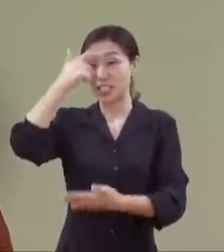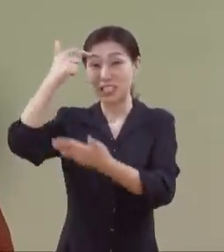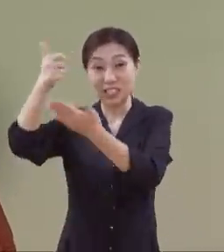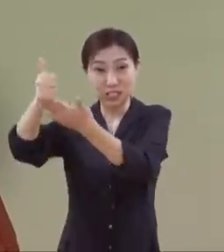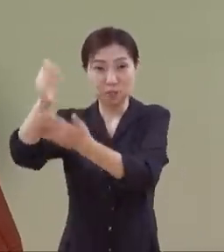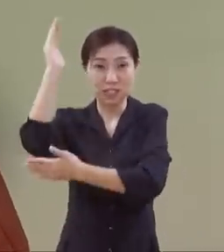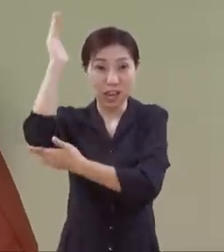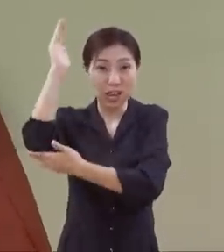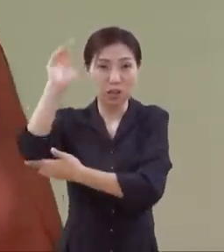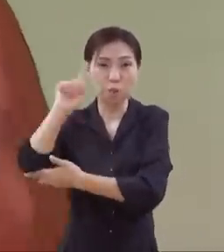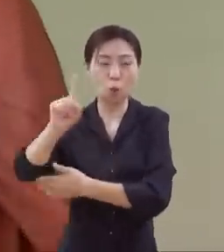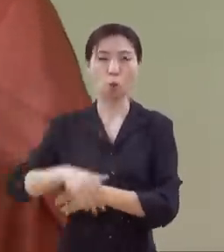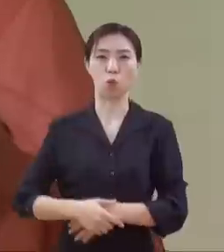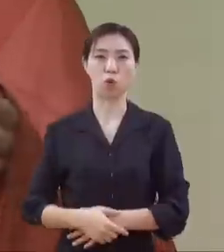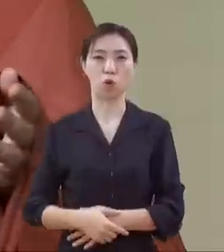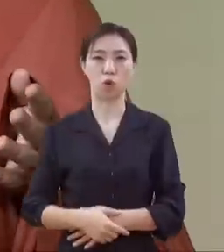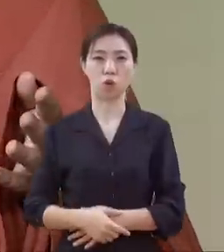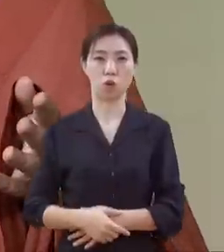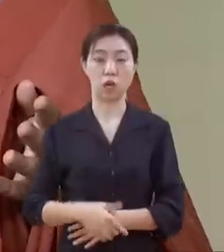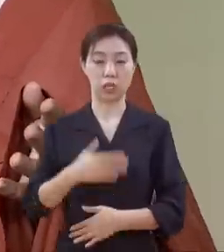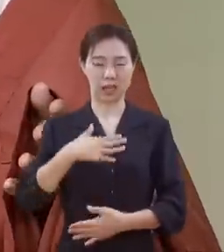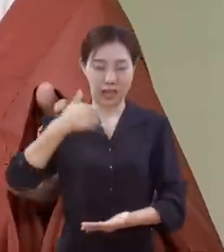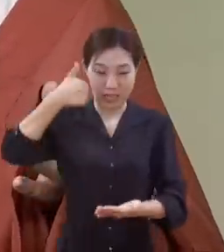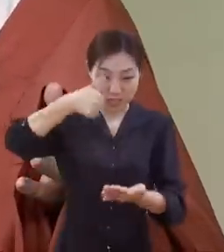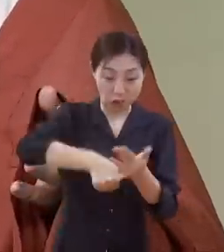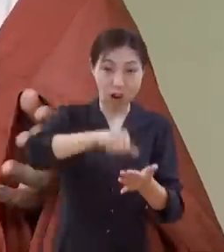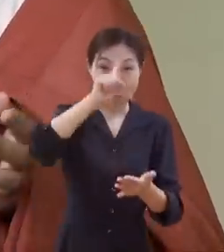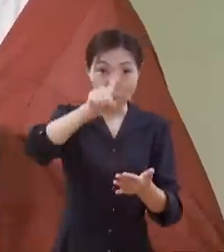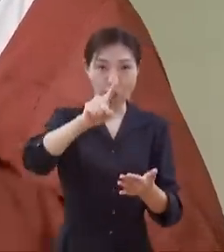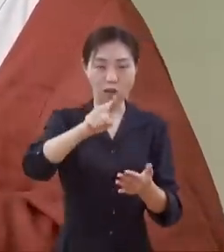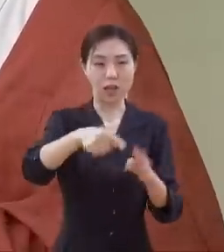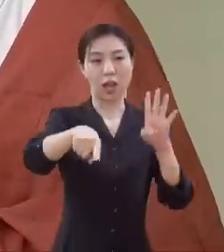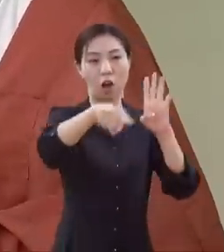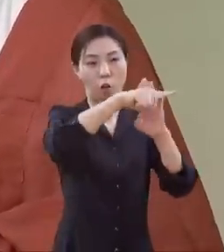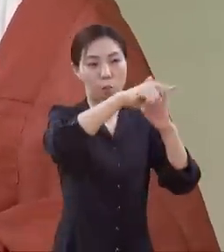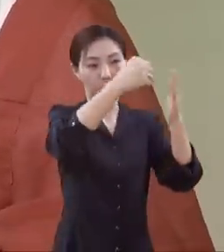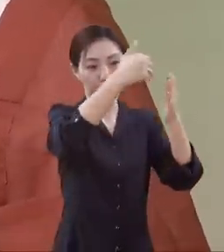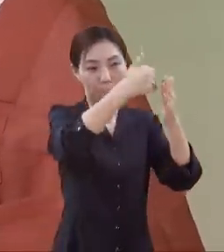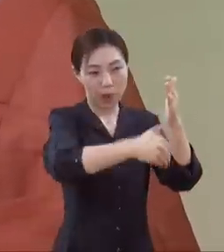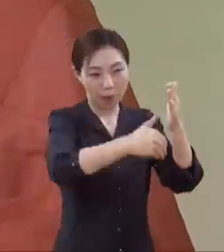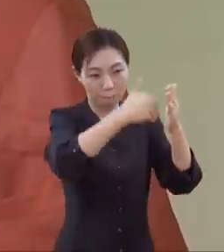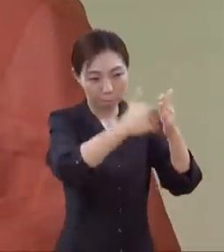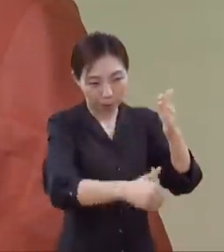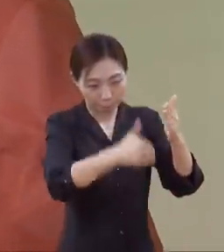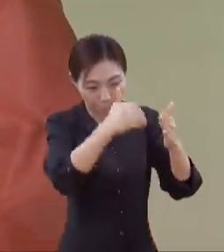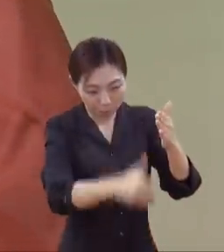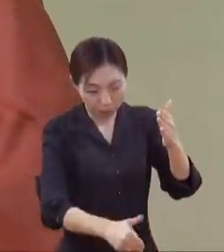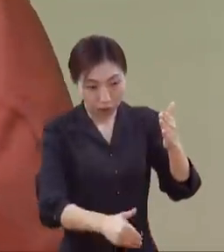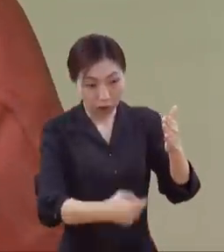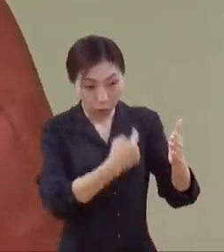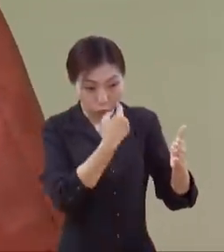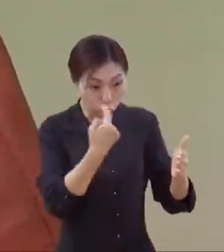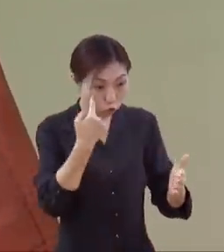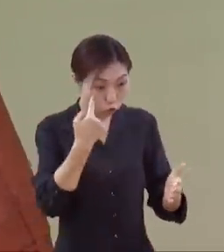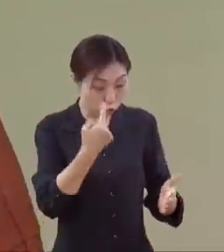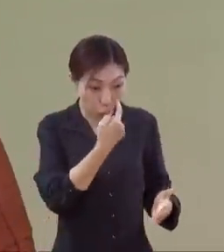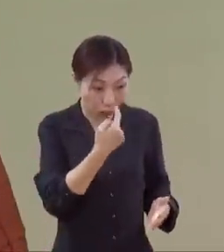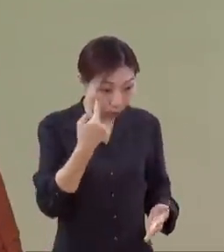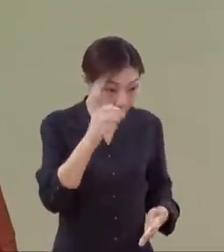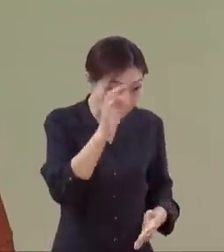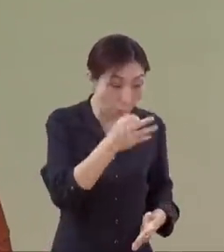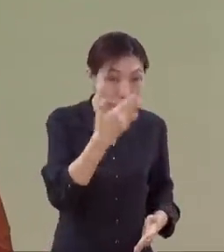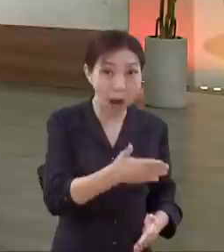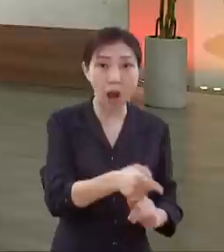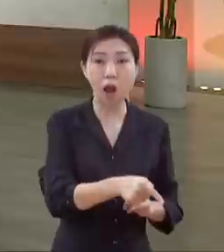눈으로 볼 수만 있다면이 세상 사람들 중에 저를 안 할 사람이 없을 것이다라는 말을 남기실